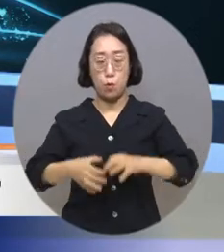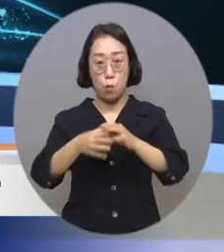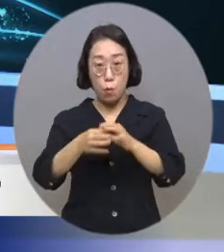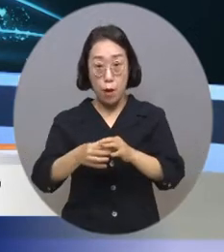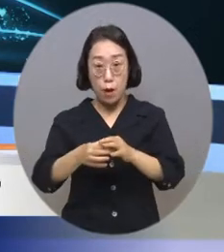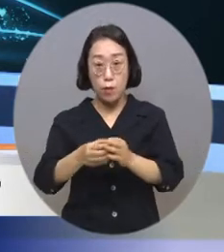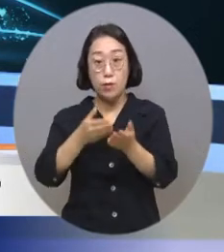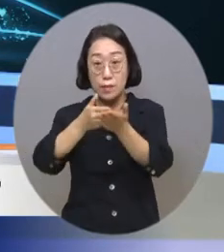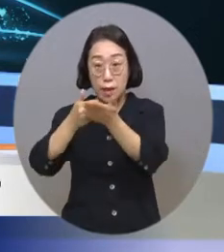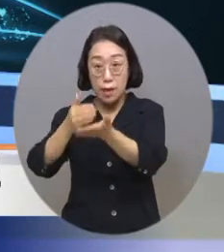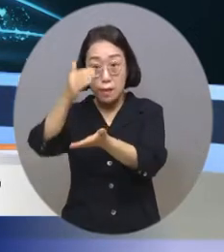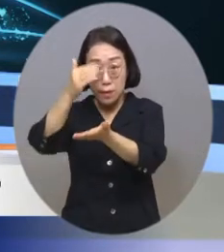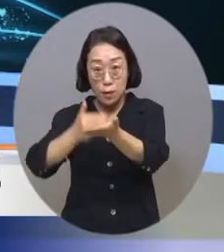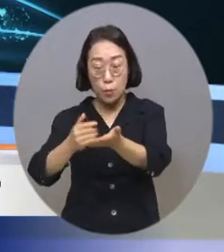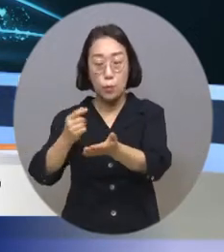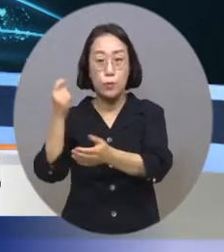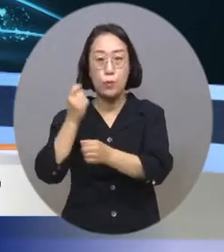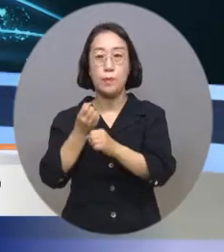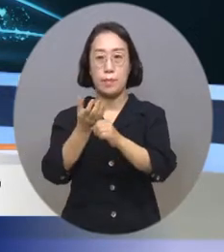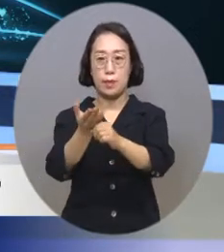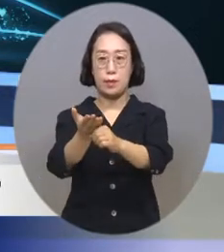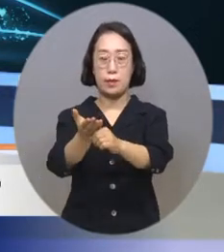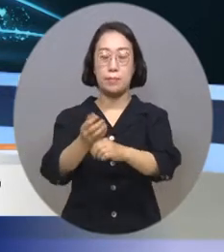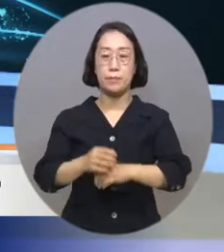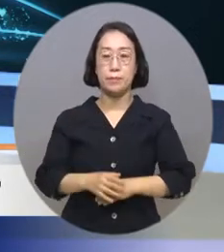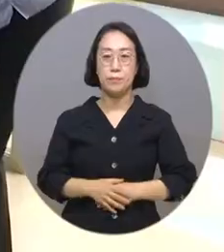목소리를 박성용 기자가 들어봤습니다